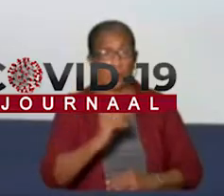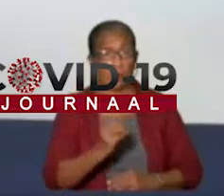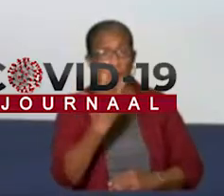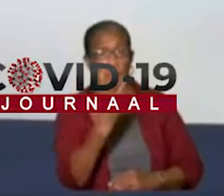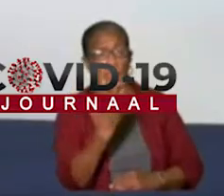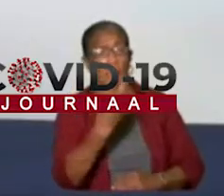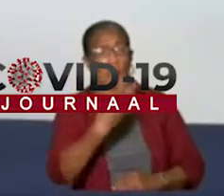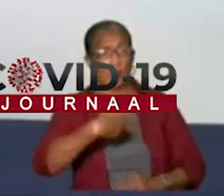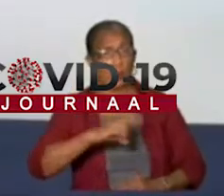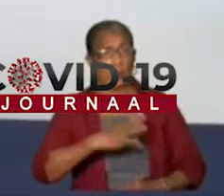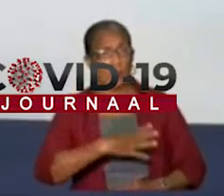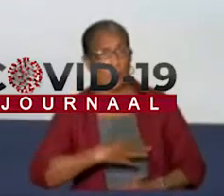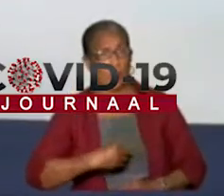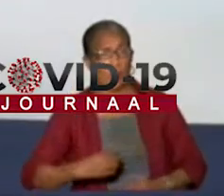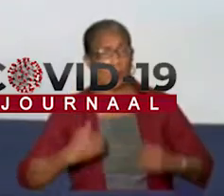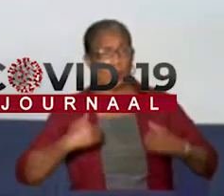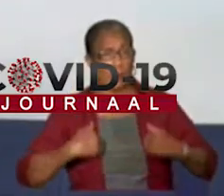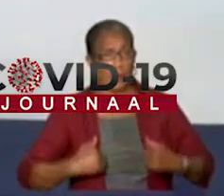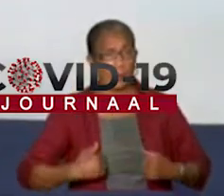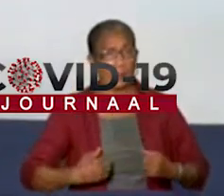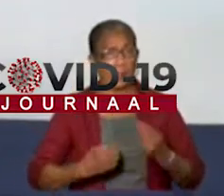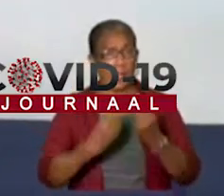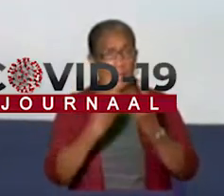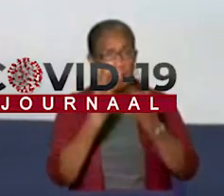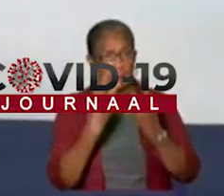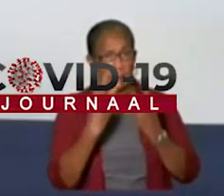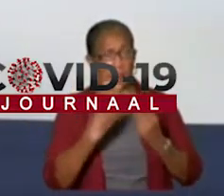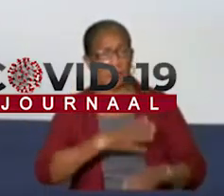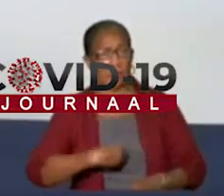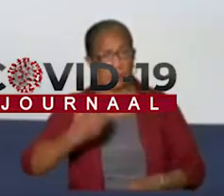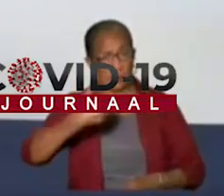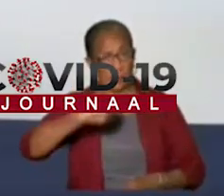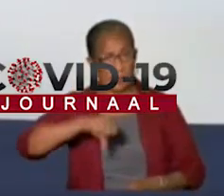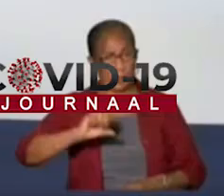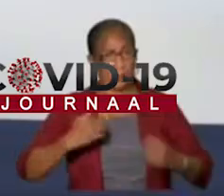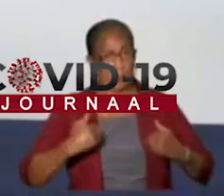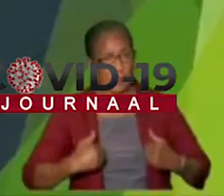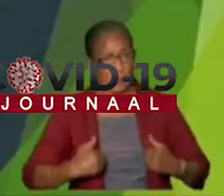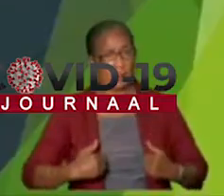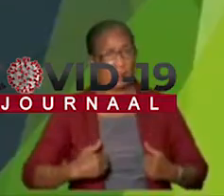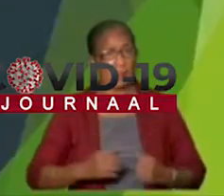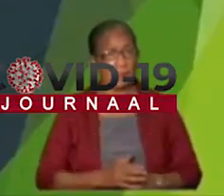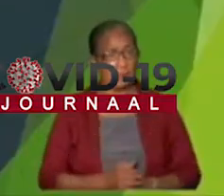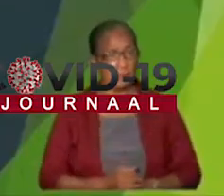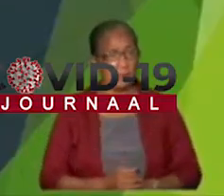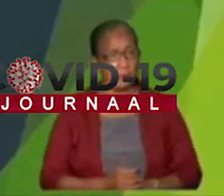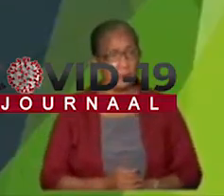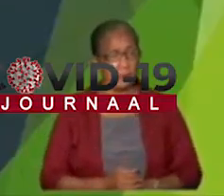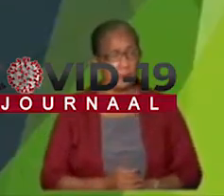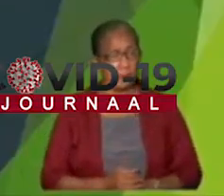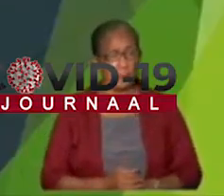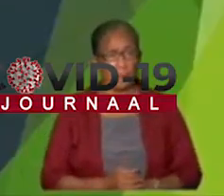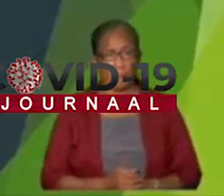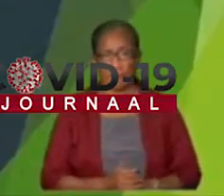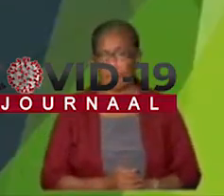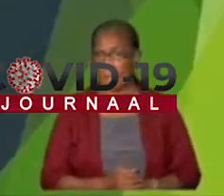mensen. En dat zijn nu 1360 mensen. Ook hier een daling van 51%.